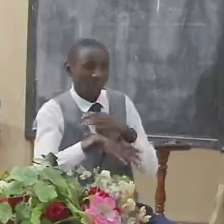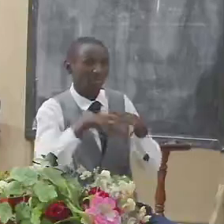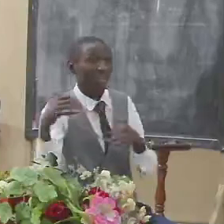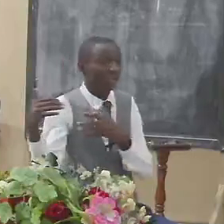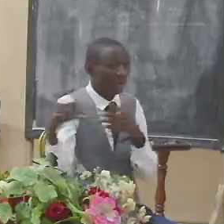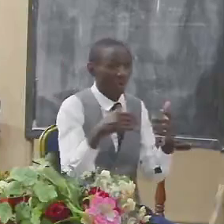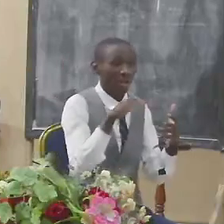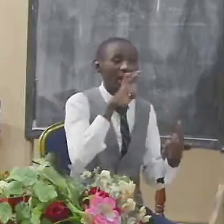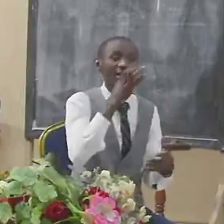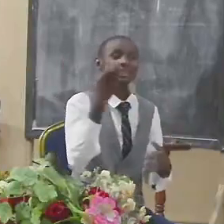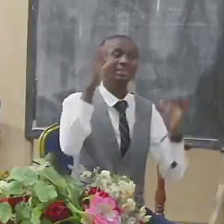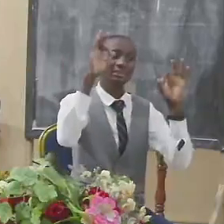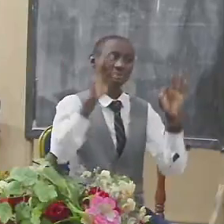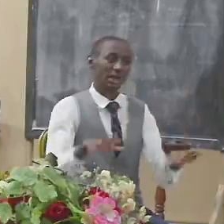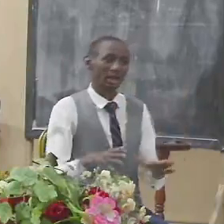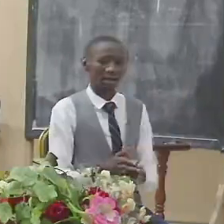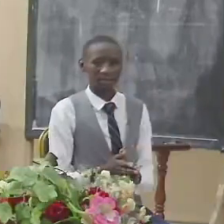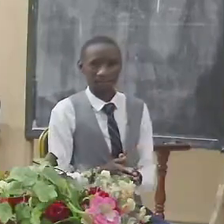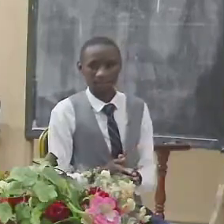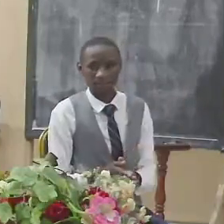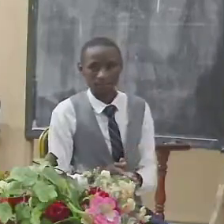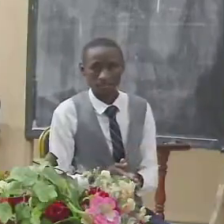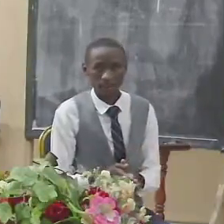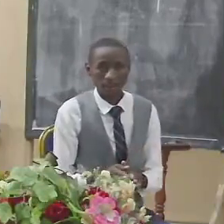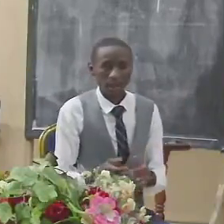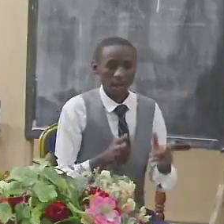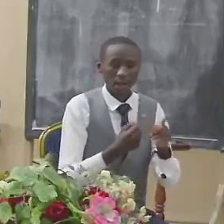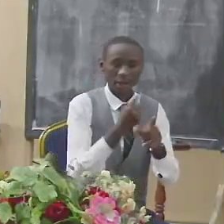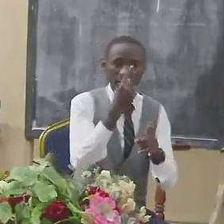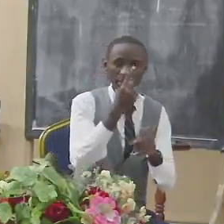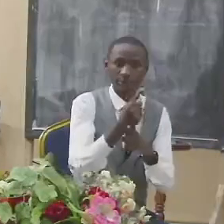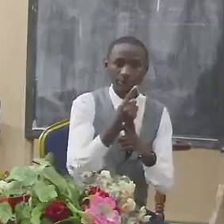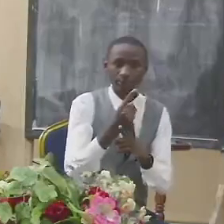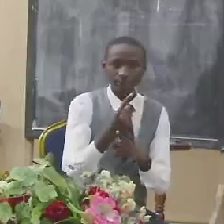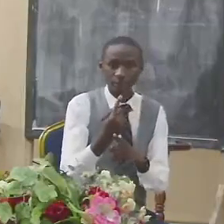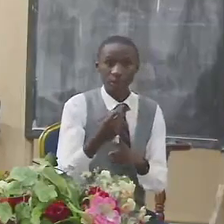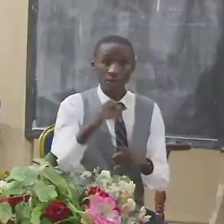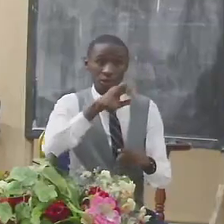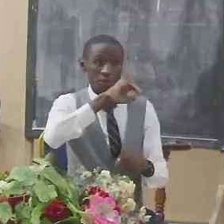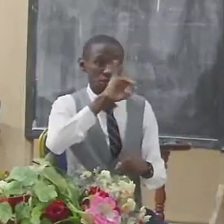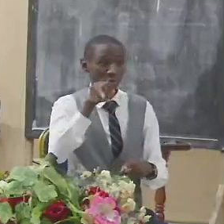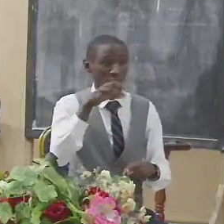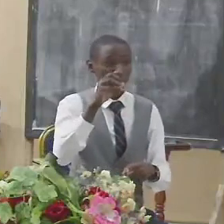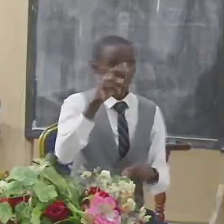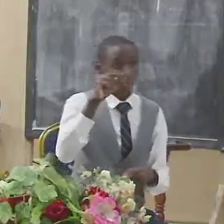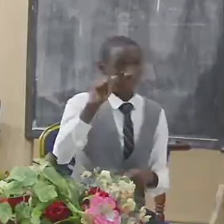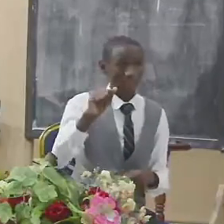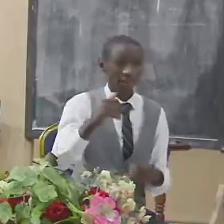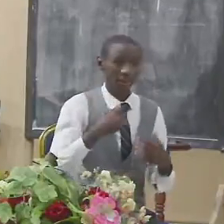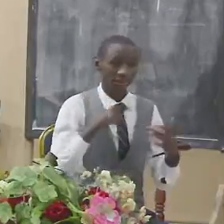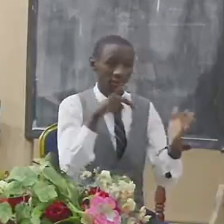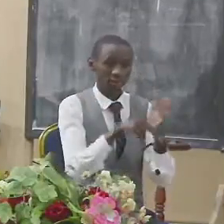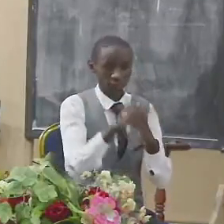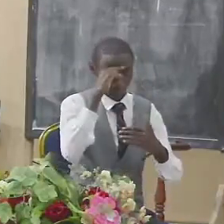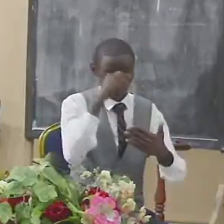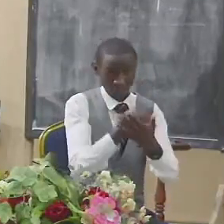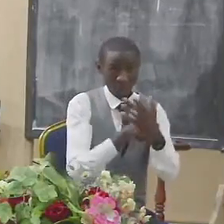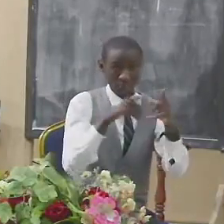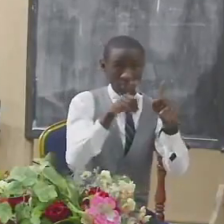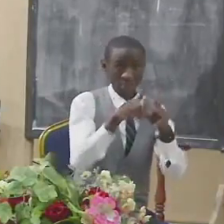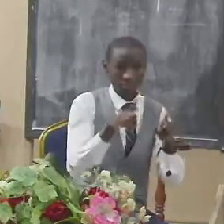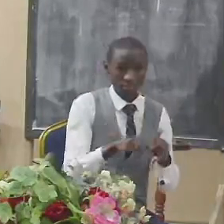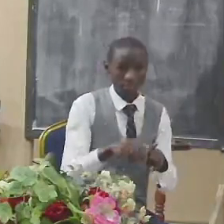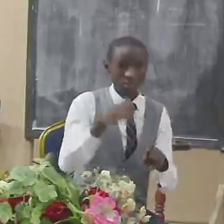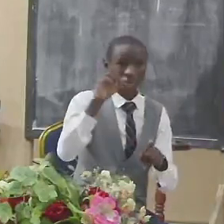vita bilikuwa hatari kabisa. Sasa Yonathani hata mwana wake na akakufa na Saulo mwenyewe akiwa